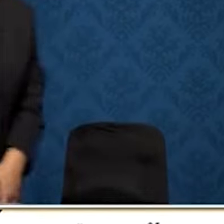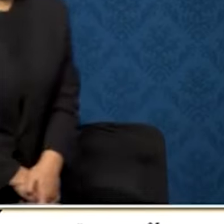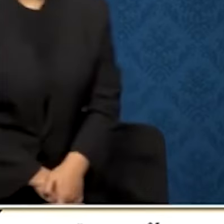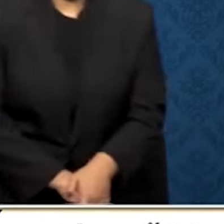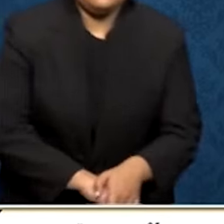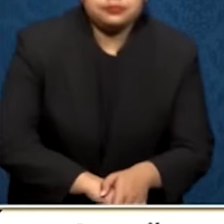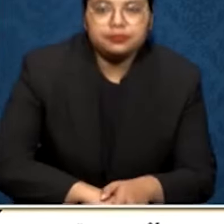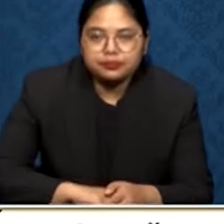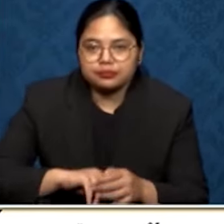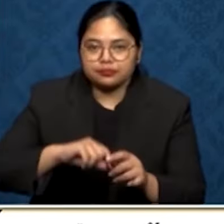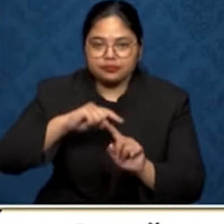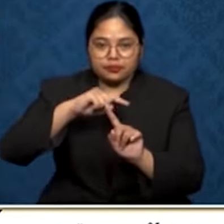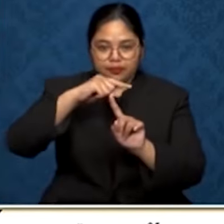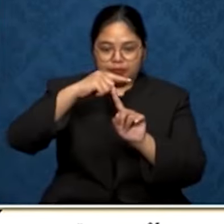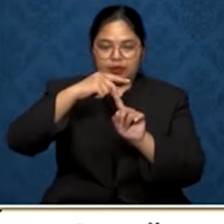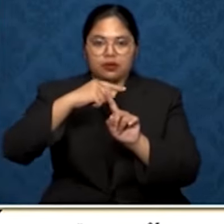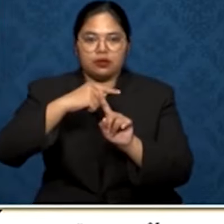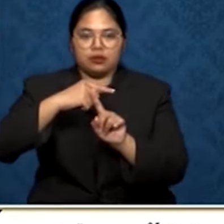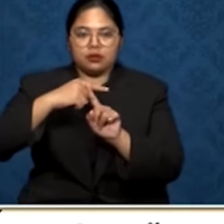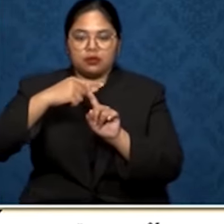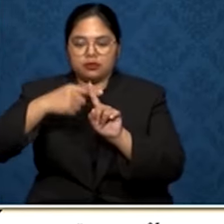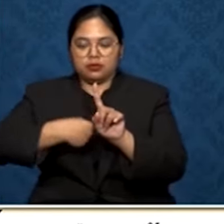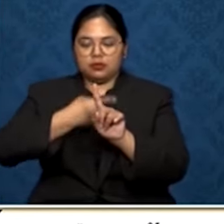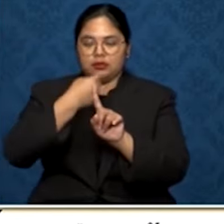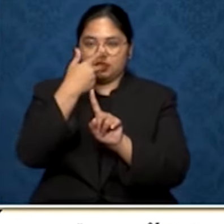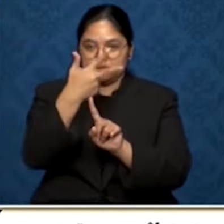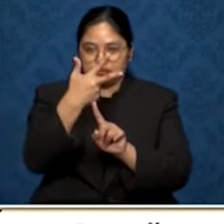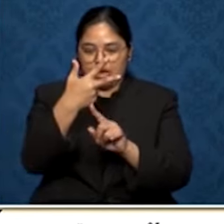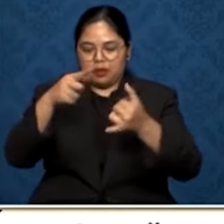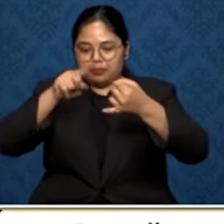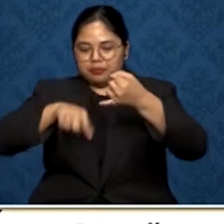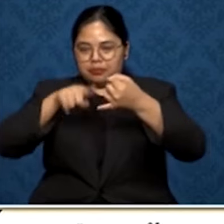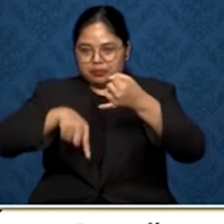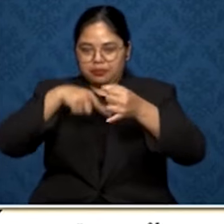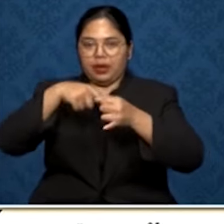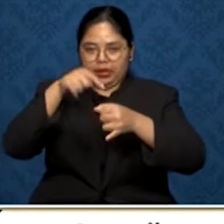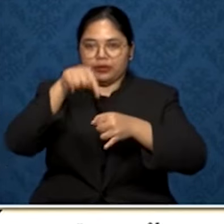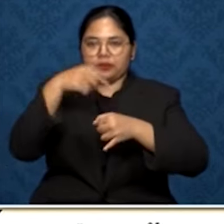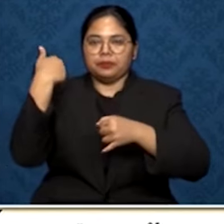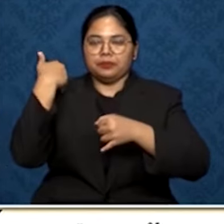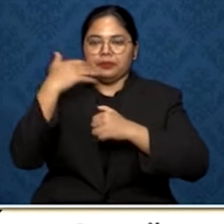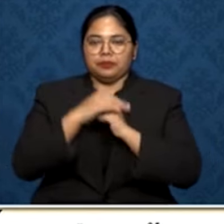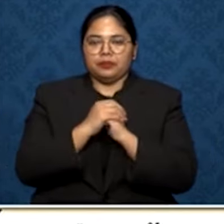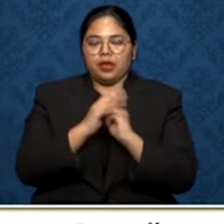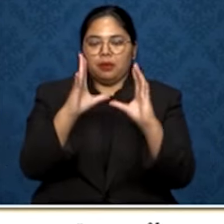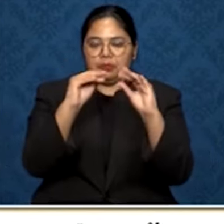vem ป smartphoneคุกัน